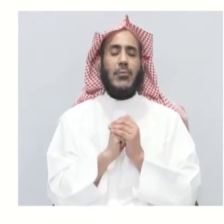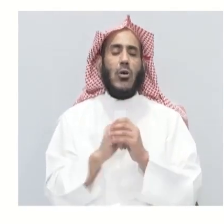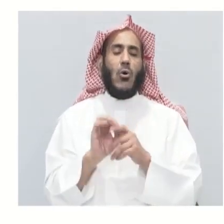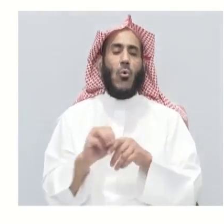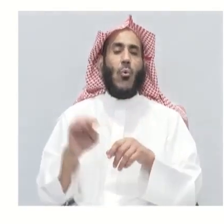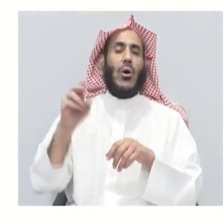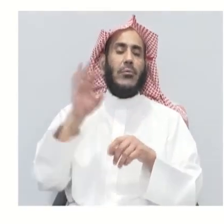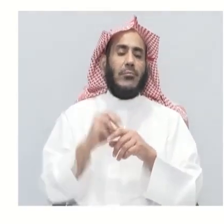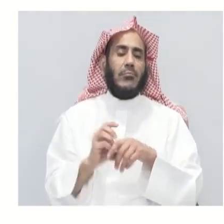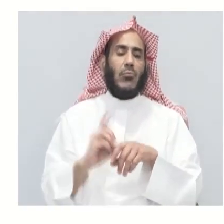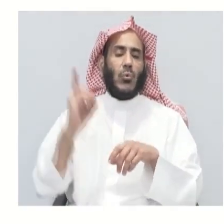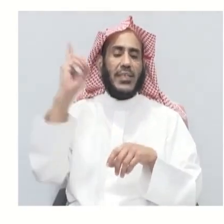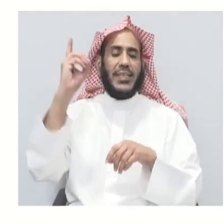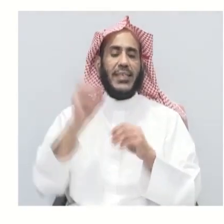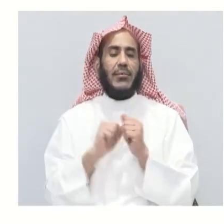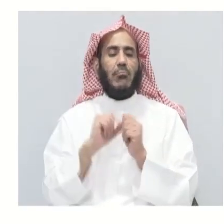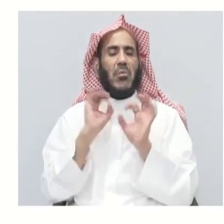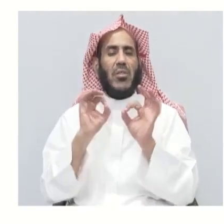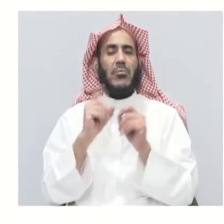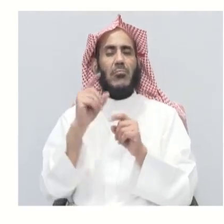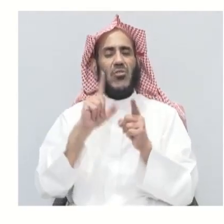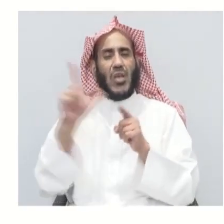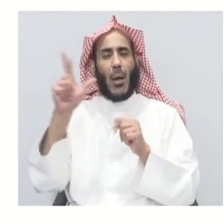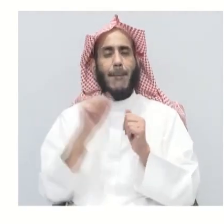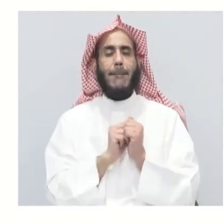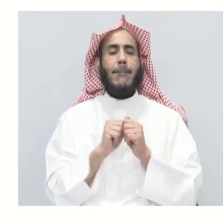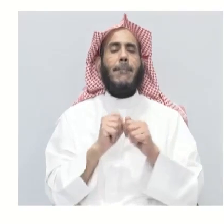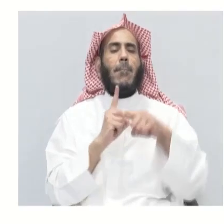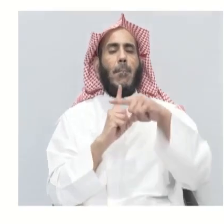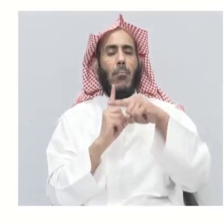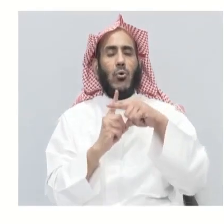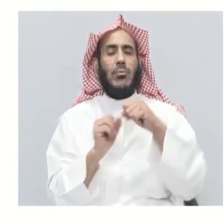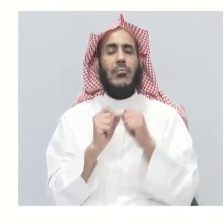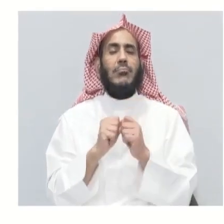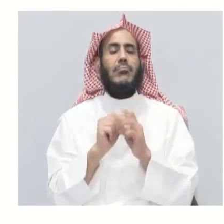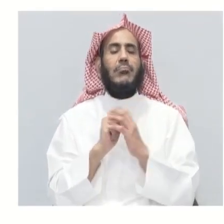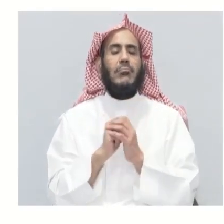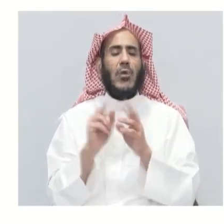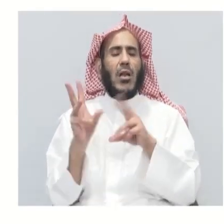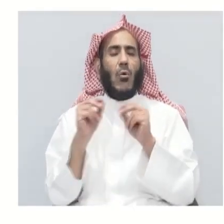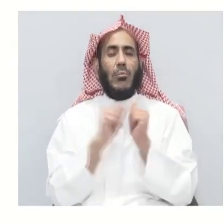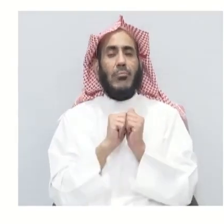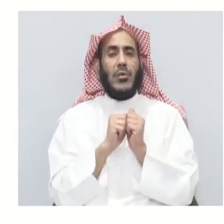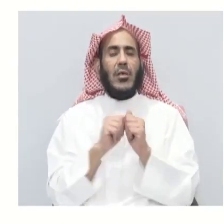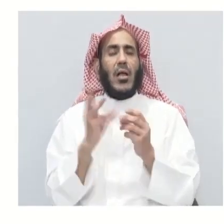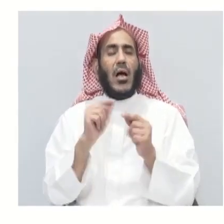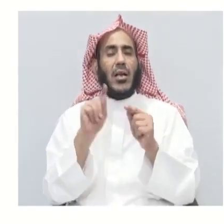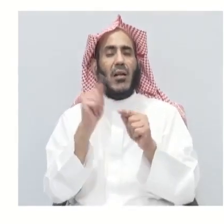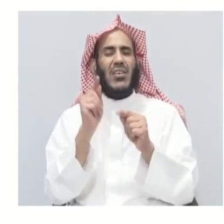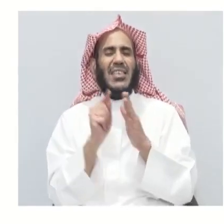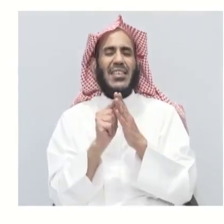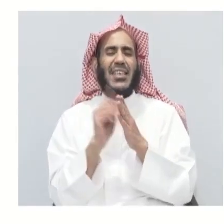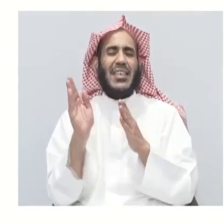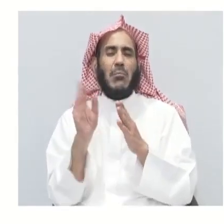دي 4.7 مضروبا في 10 اس ا وهي موجبه معناته 10 اس ا كانه كان اقول حرك الفاصله جهه